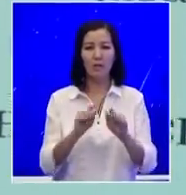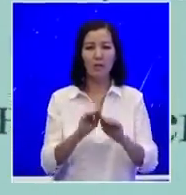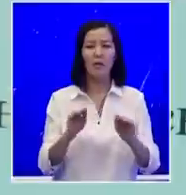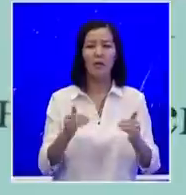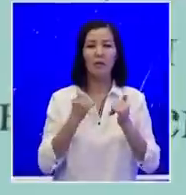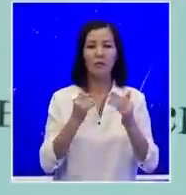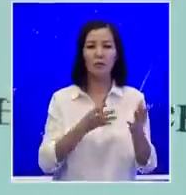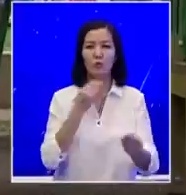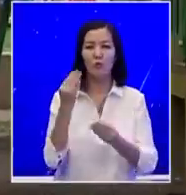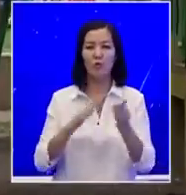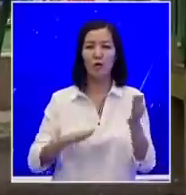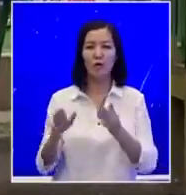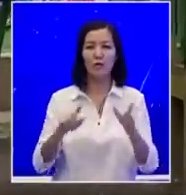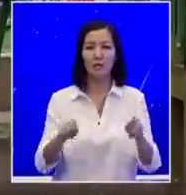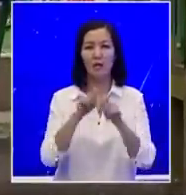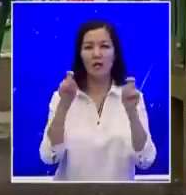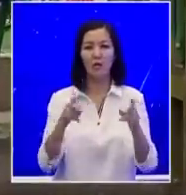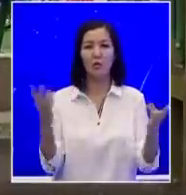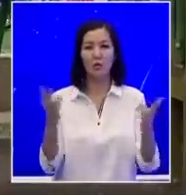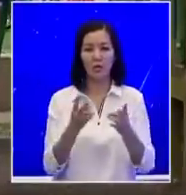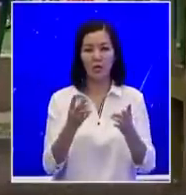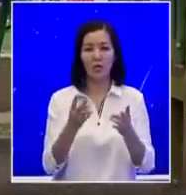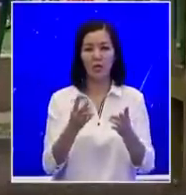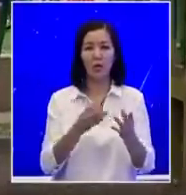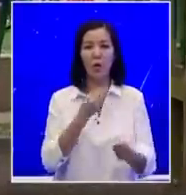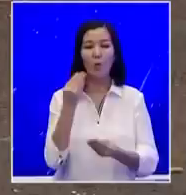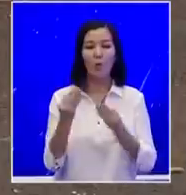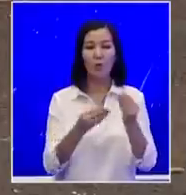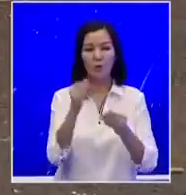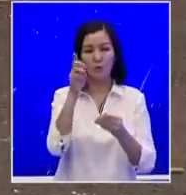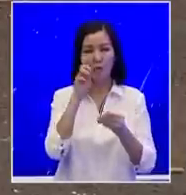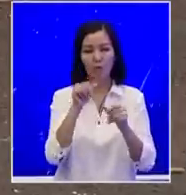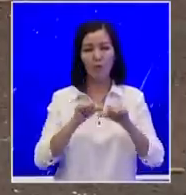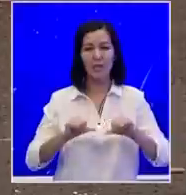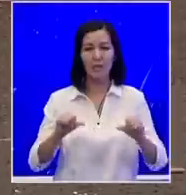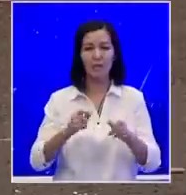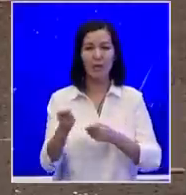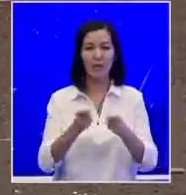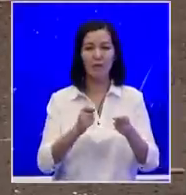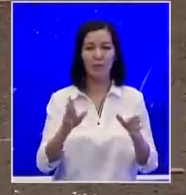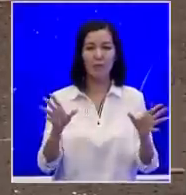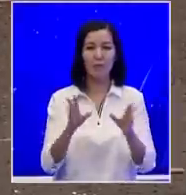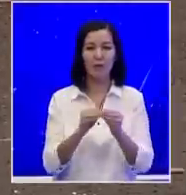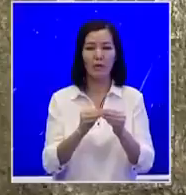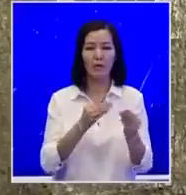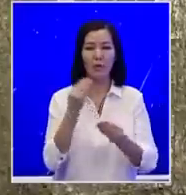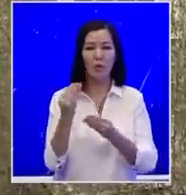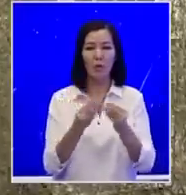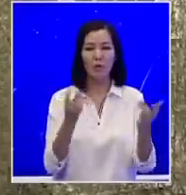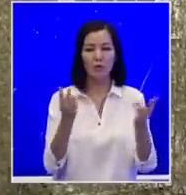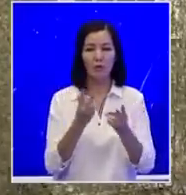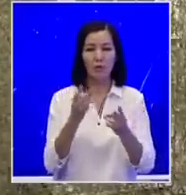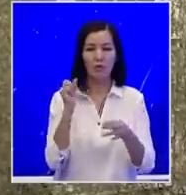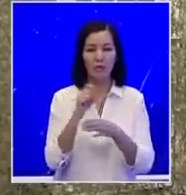үшін ойын алаңдары ашылуы керек. Тоқаев мемлекеттік комиссияға әкімдіктермен бірлесіп осы мәселені ойластыруларын